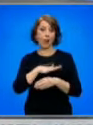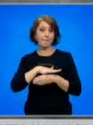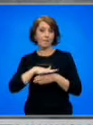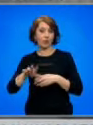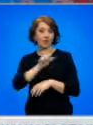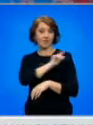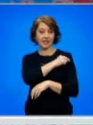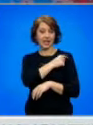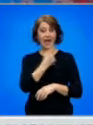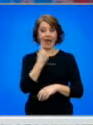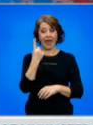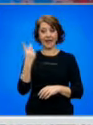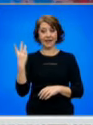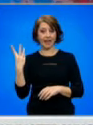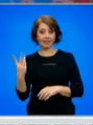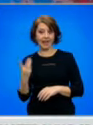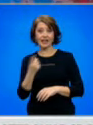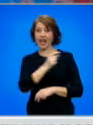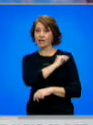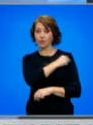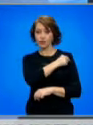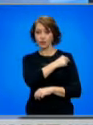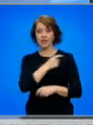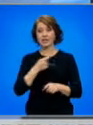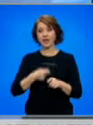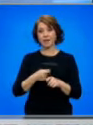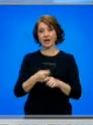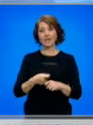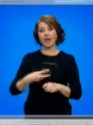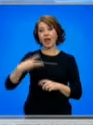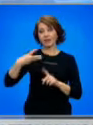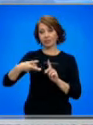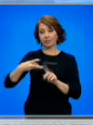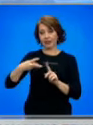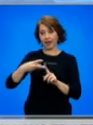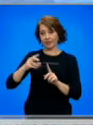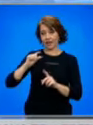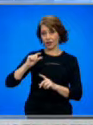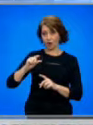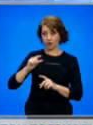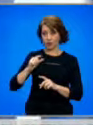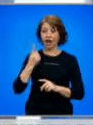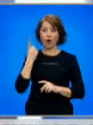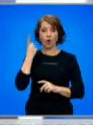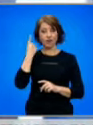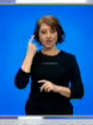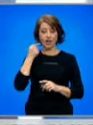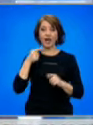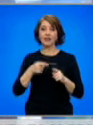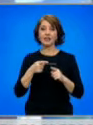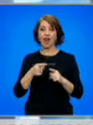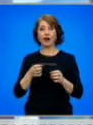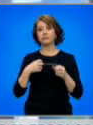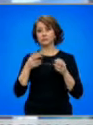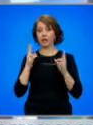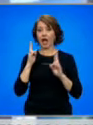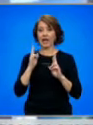Само 1/3 от имунизираните са си поставили 3-та доза. От вчера тя е разрешена и за деца над 12